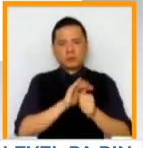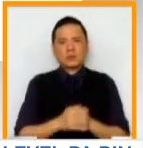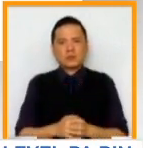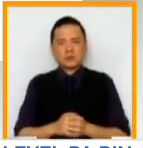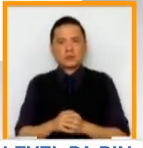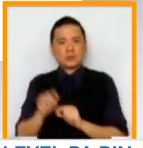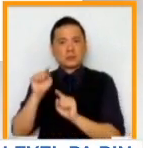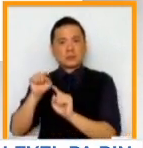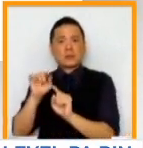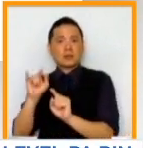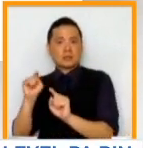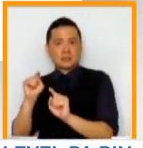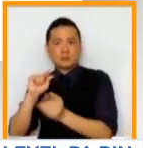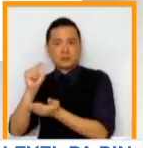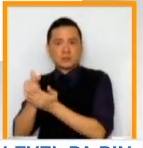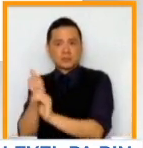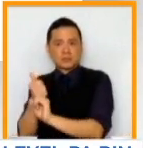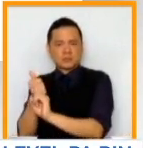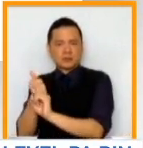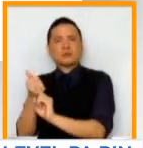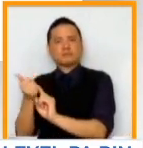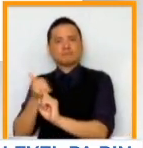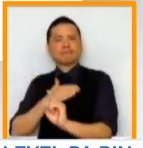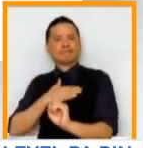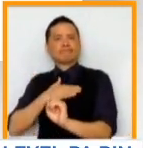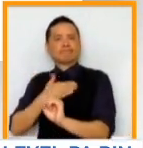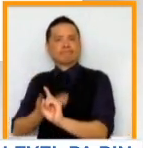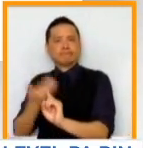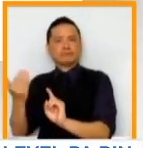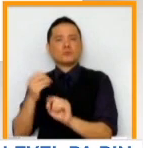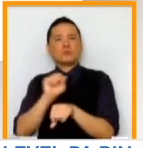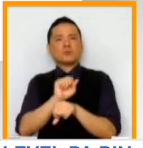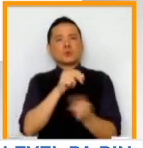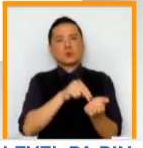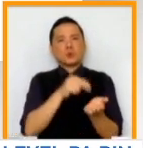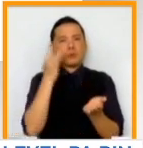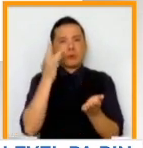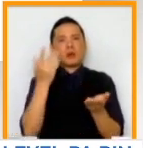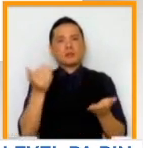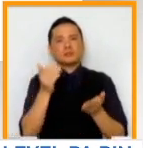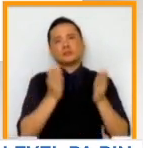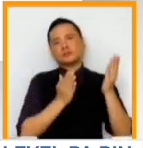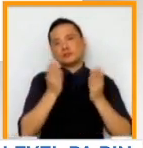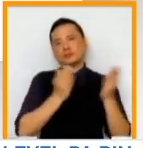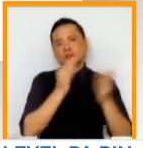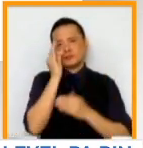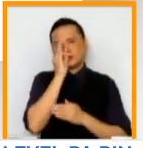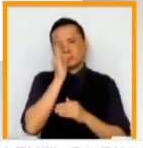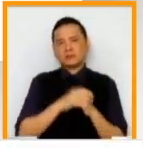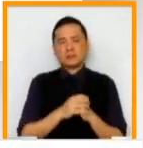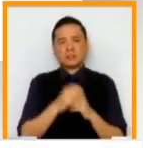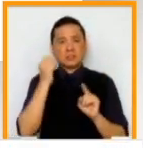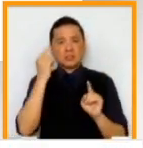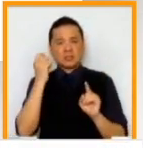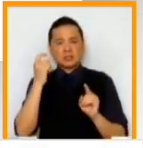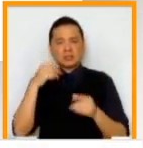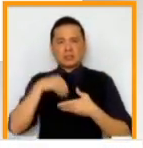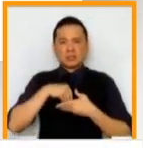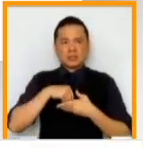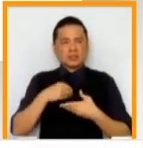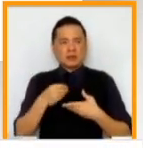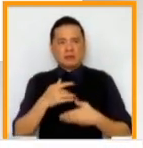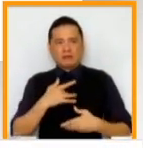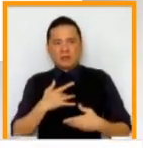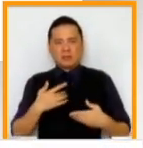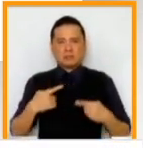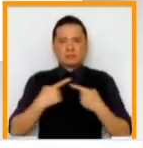pero piniling maglingkod sa Pilipinas bilang frontliner. Kahit mahirap, hindi raw makakaya ng kanyang konsensyang iwan ang mga kasama sa ospital